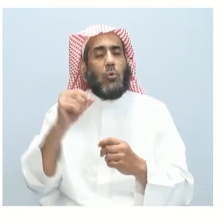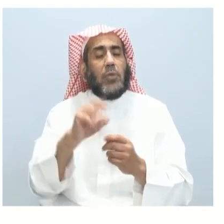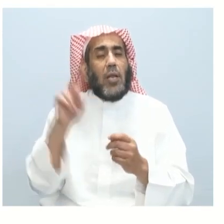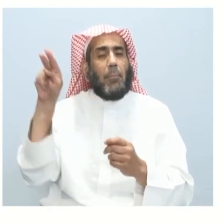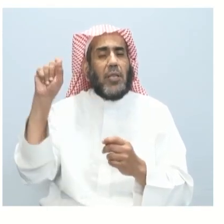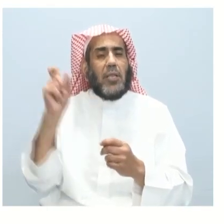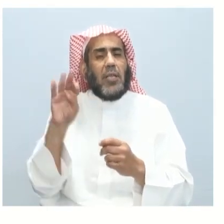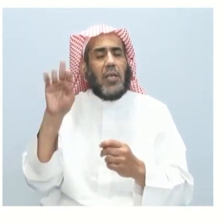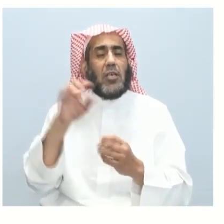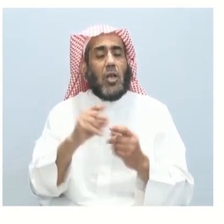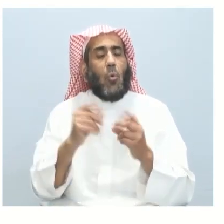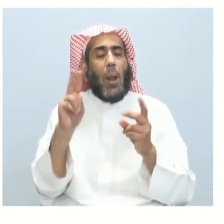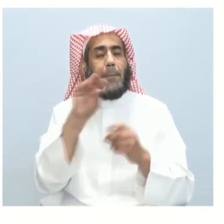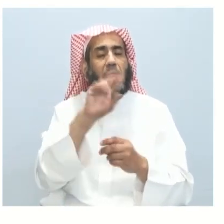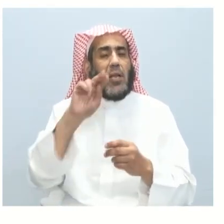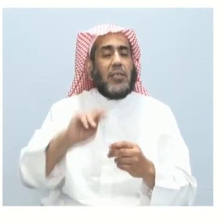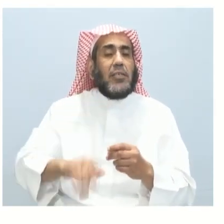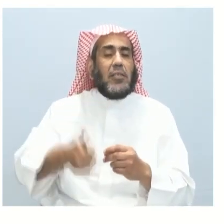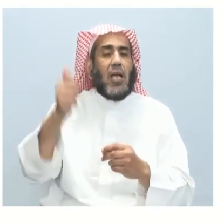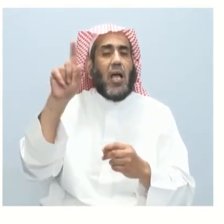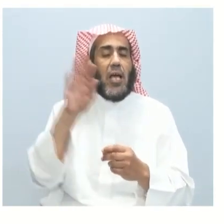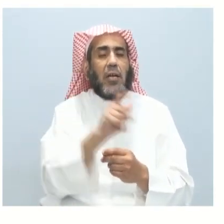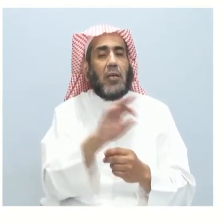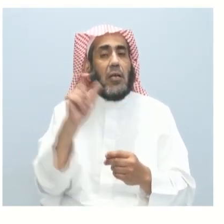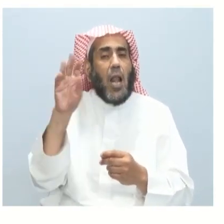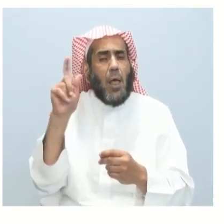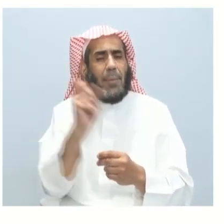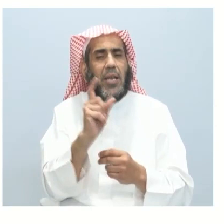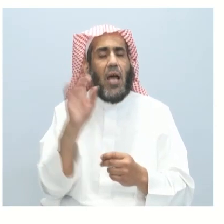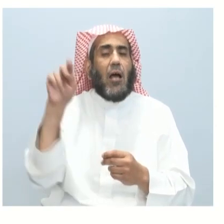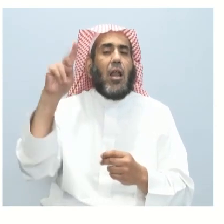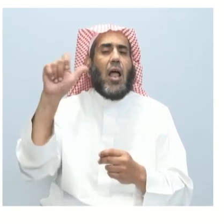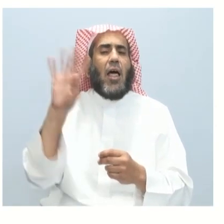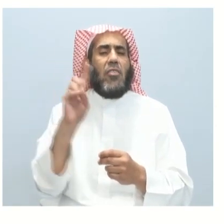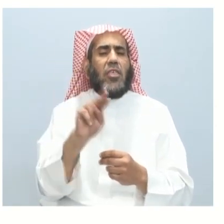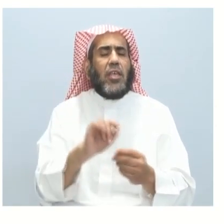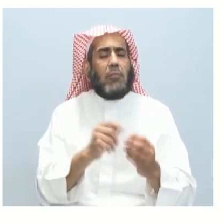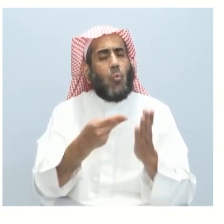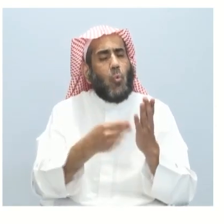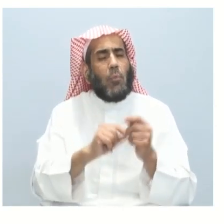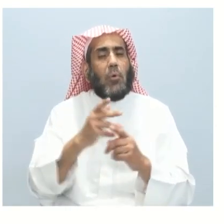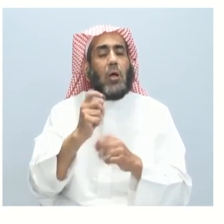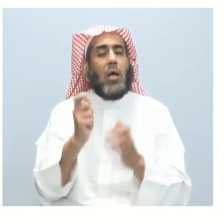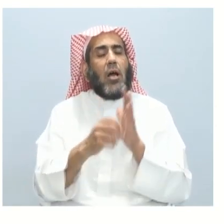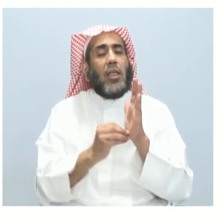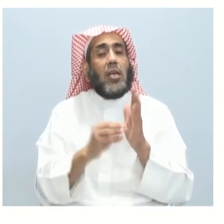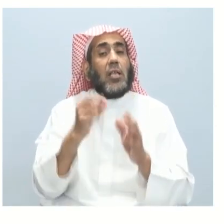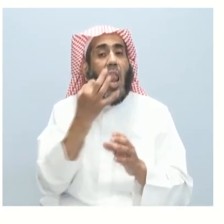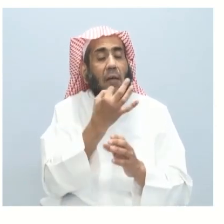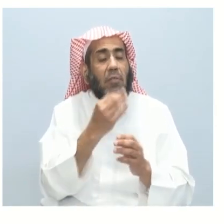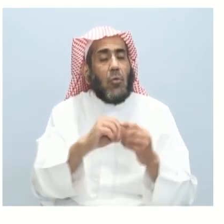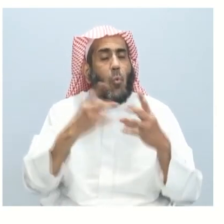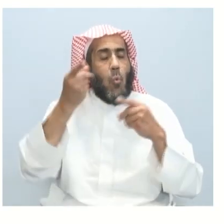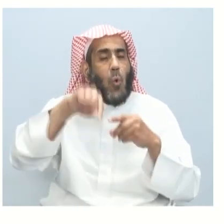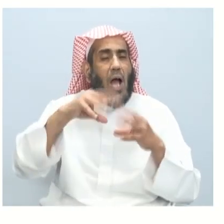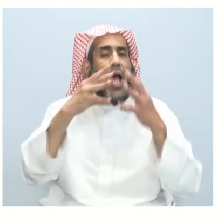رشيق والمثل السائر لابن الاثير هذه الكتب تناولت عددا من القضايا النقديه ومن ابرز تلك القضايا قضيه اللفظ والمعنى ايضا